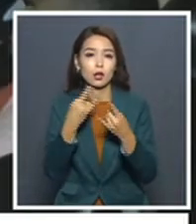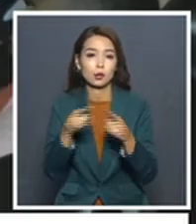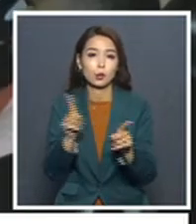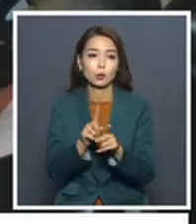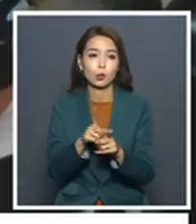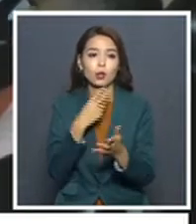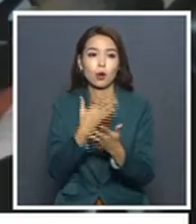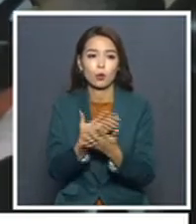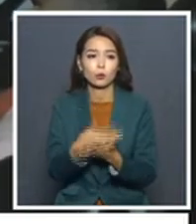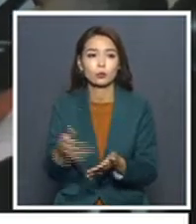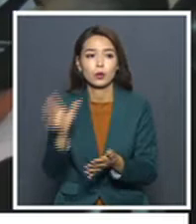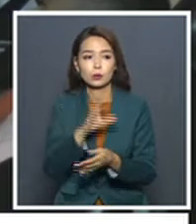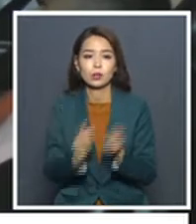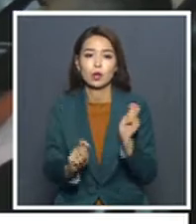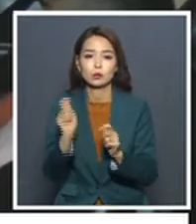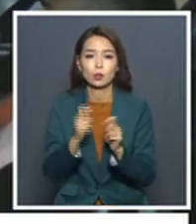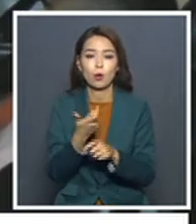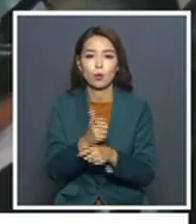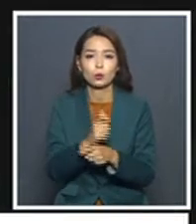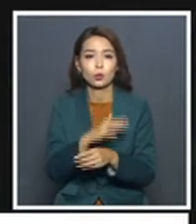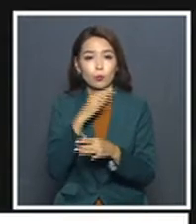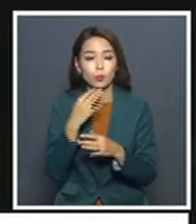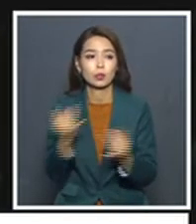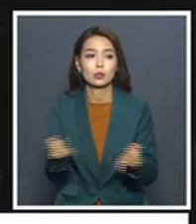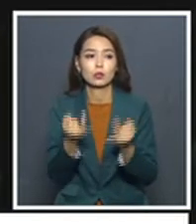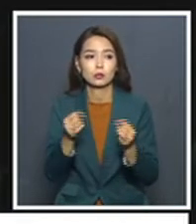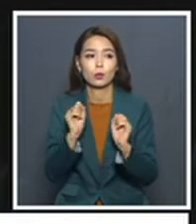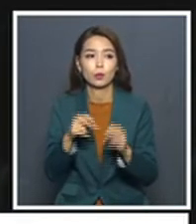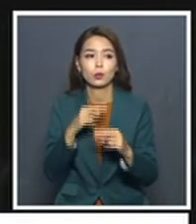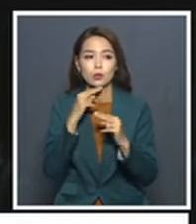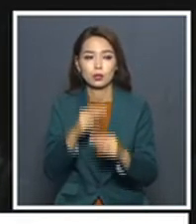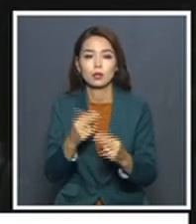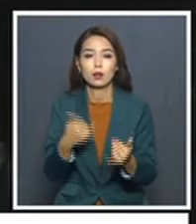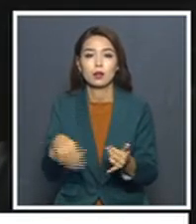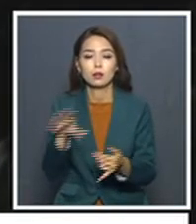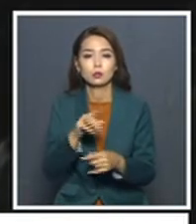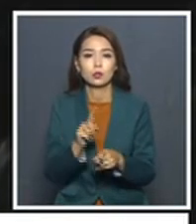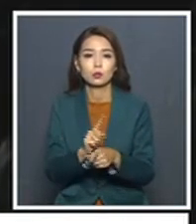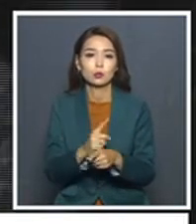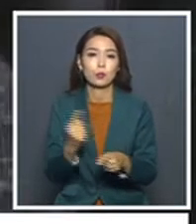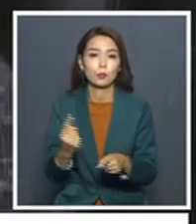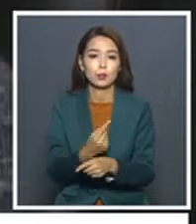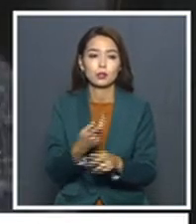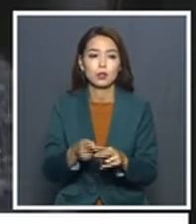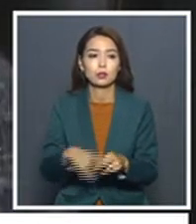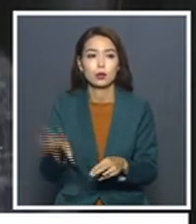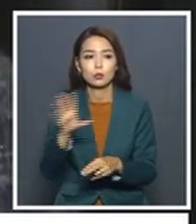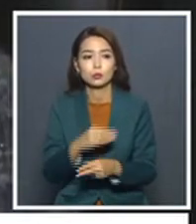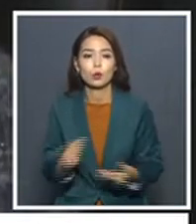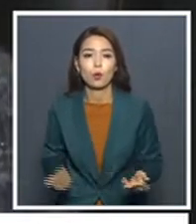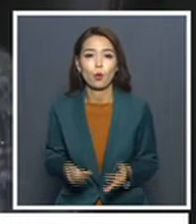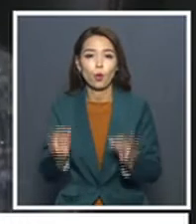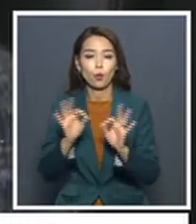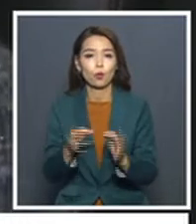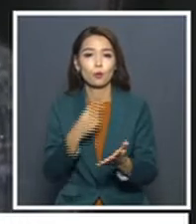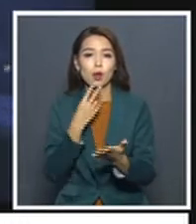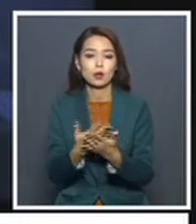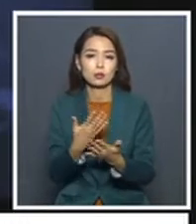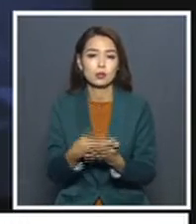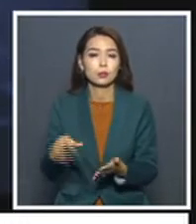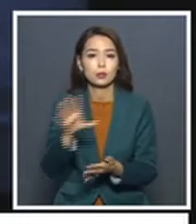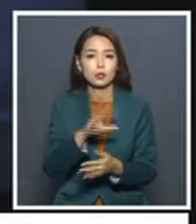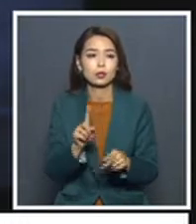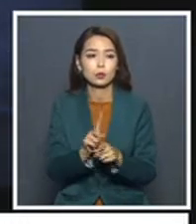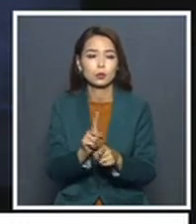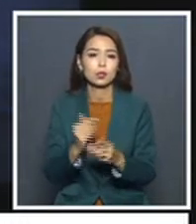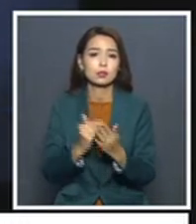келген көрерменнің қарасы қалың екен байқауға болады. Ауғанстаннан елге оралған қандастарымыздың өмір жайлы баяндайтын фильм талғамы